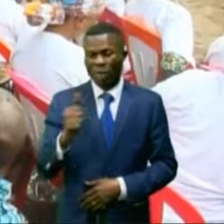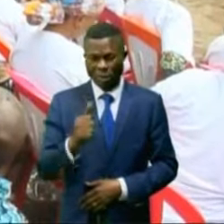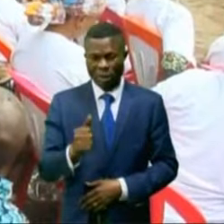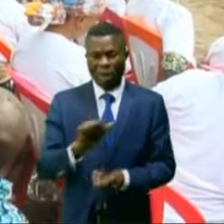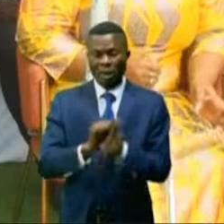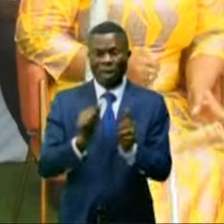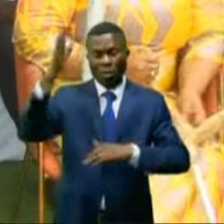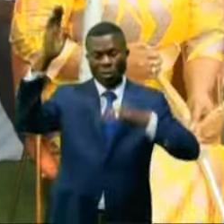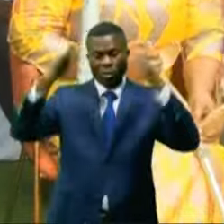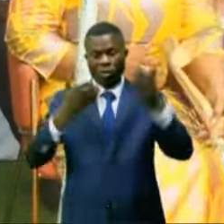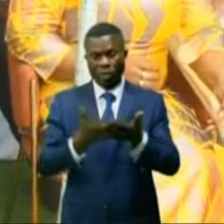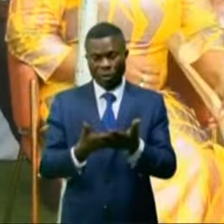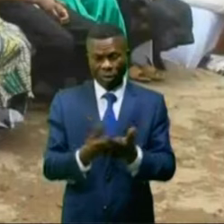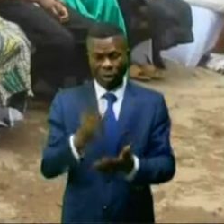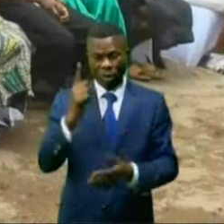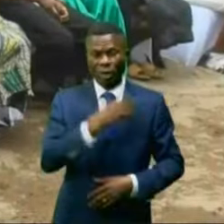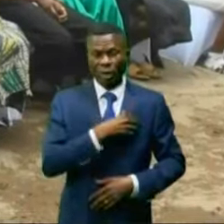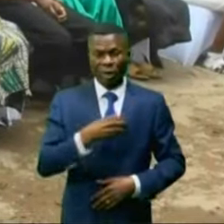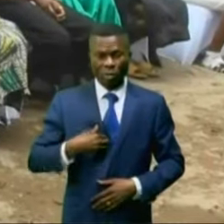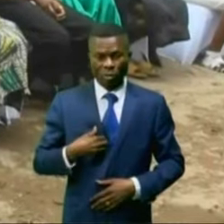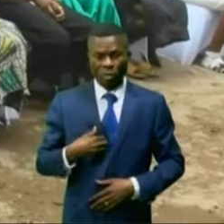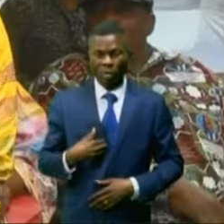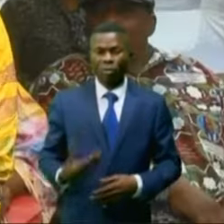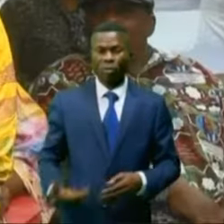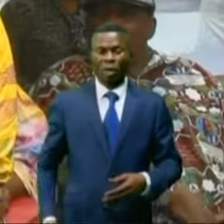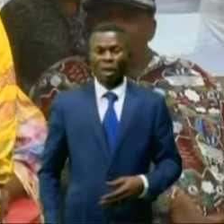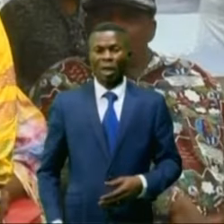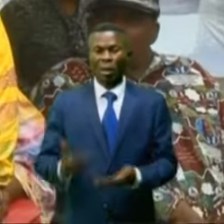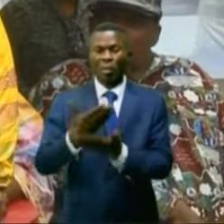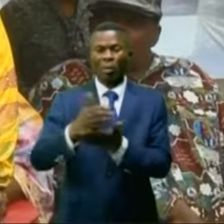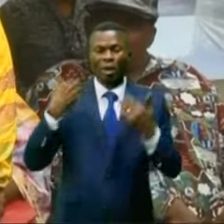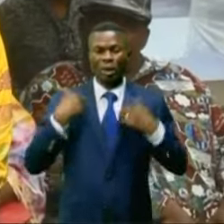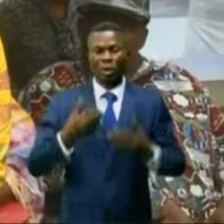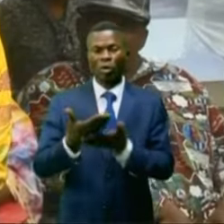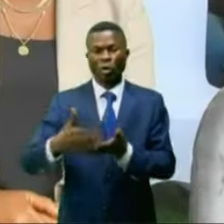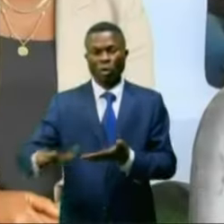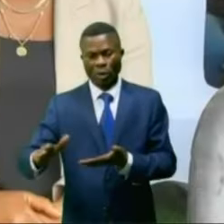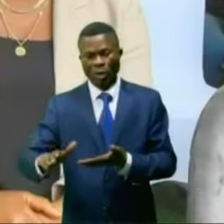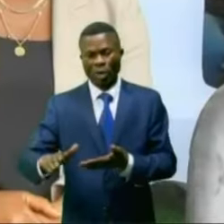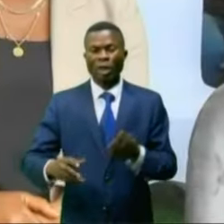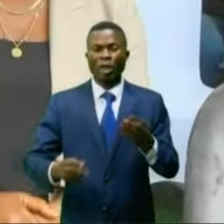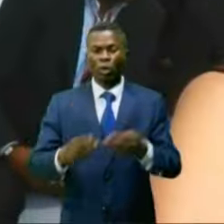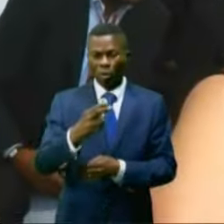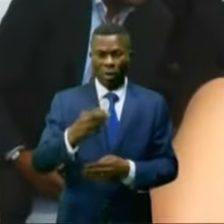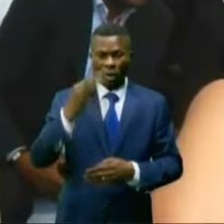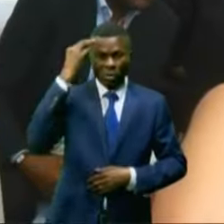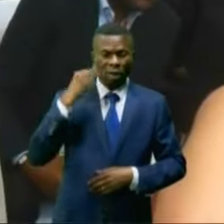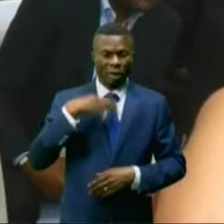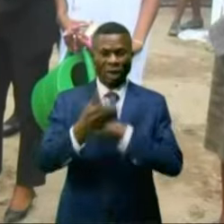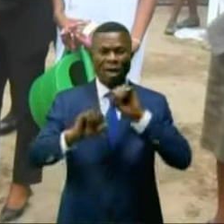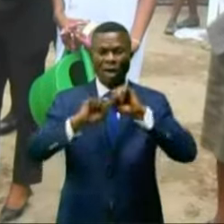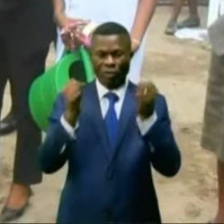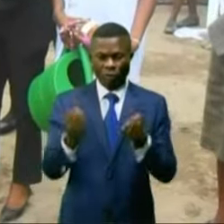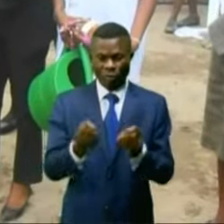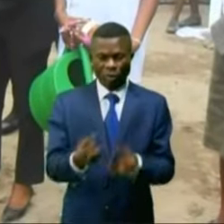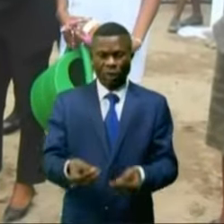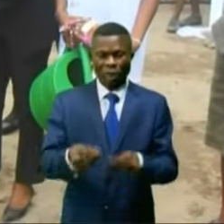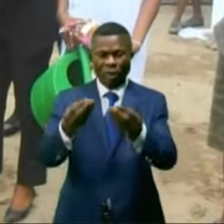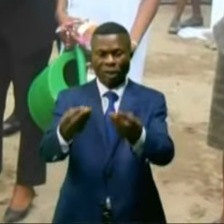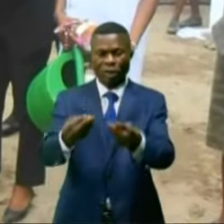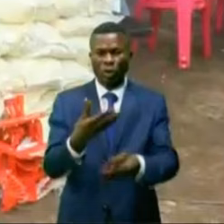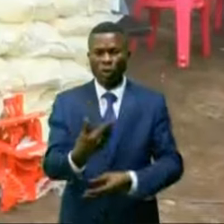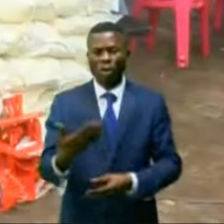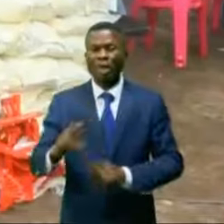catastrophe naturelle, une femme a perdu ses membres. C'est ainsi que la ministre des Affaires sociales a présidé la cérémonie de remise